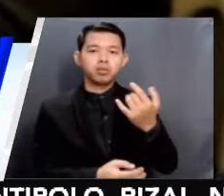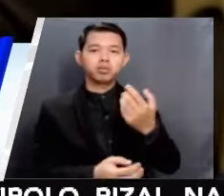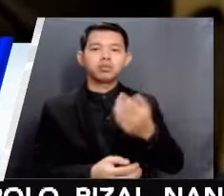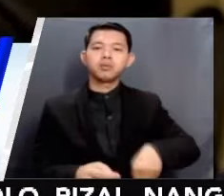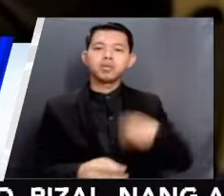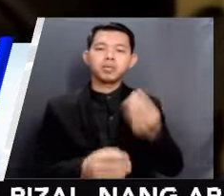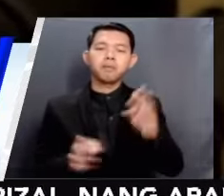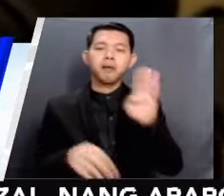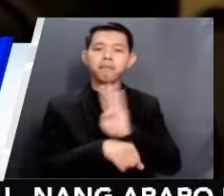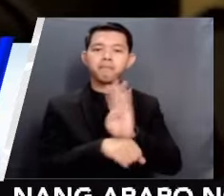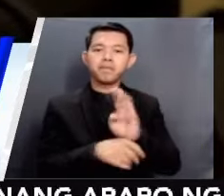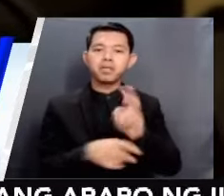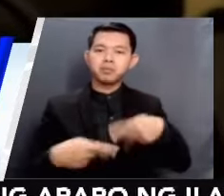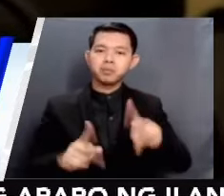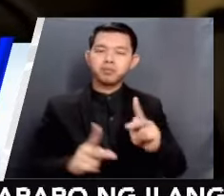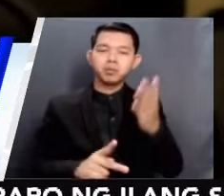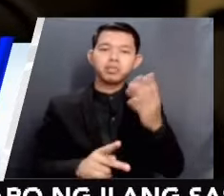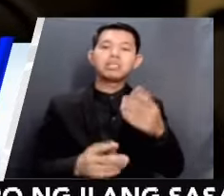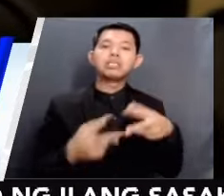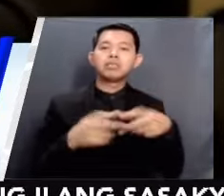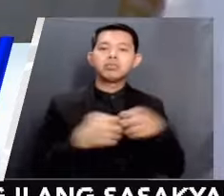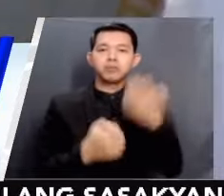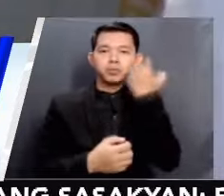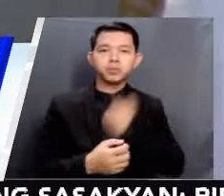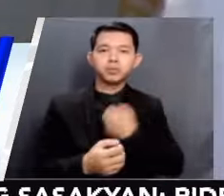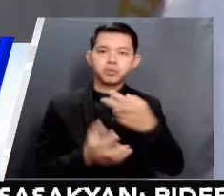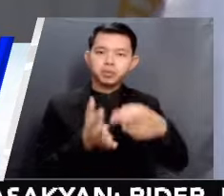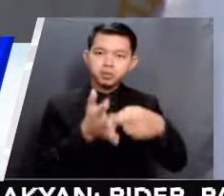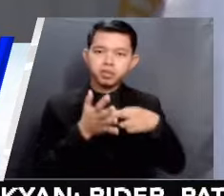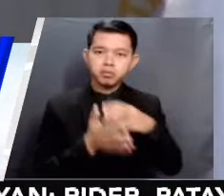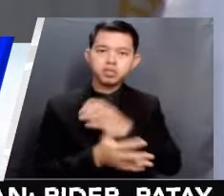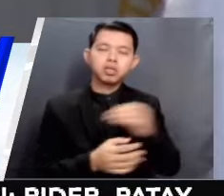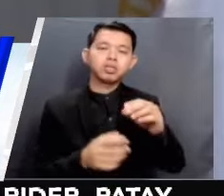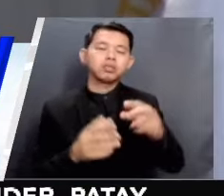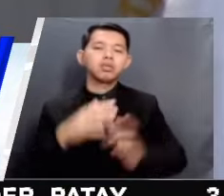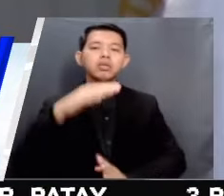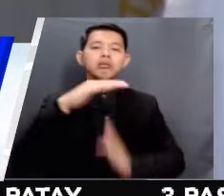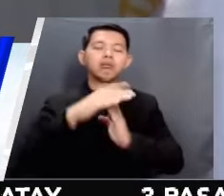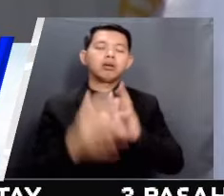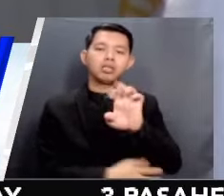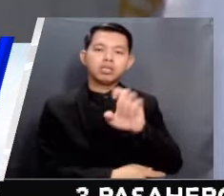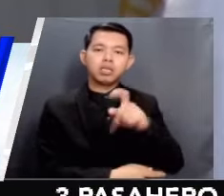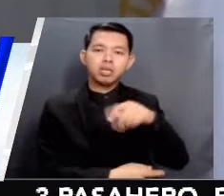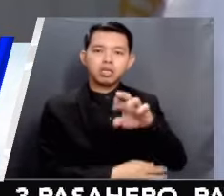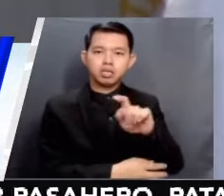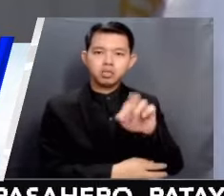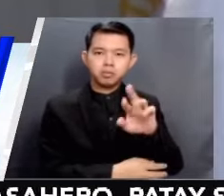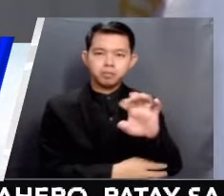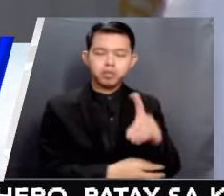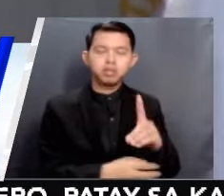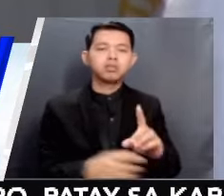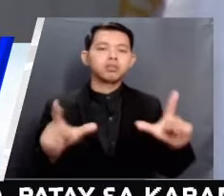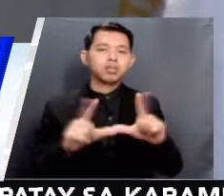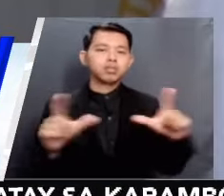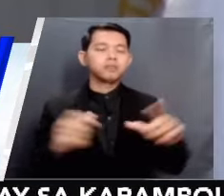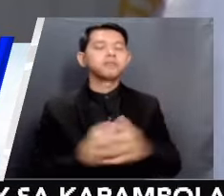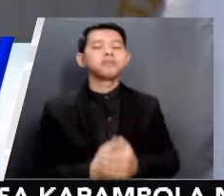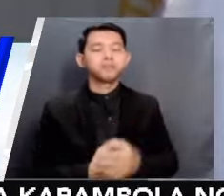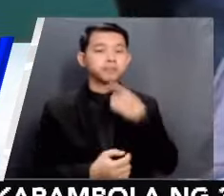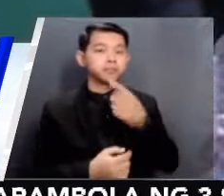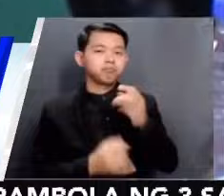requirements at expired na lisensya mula sa PAGCOR. Ayon kay DILG Undersecretary Juan Victor Llama sa panayam ng GMA Integrated